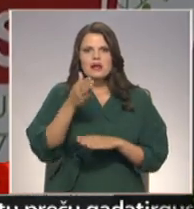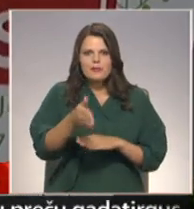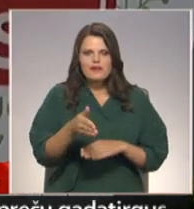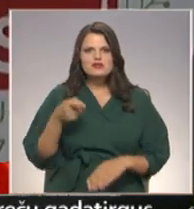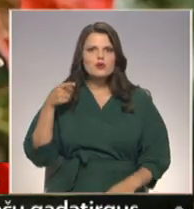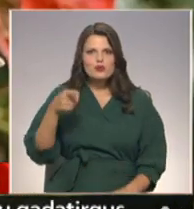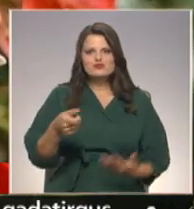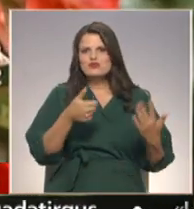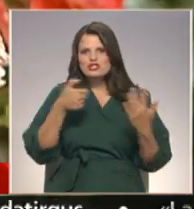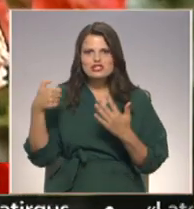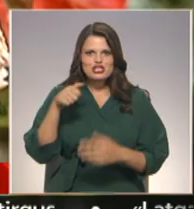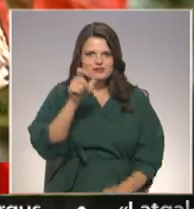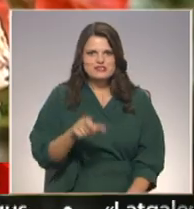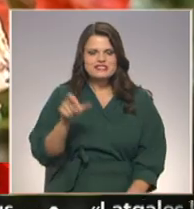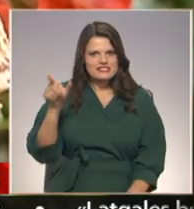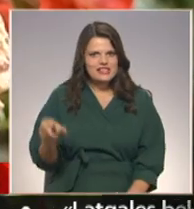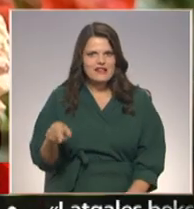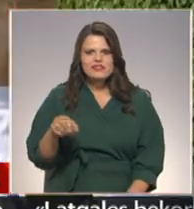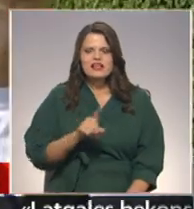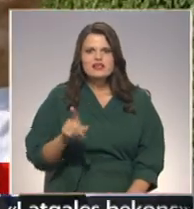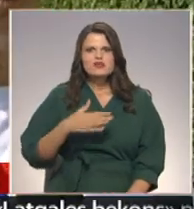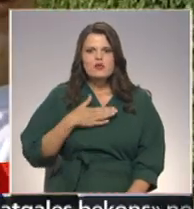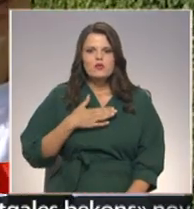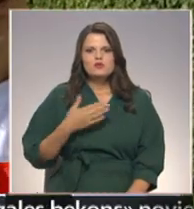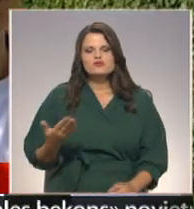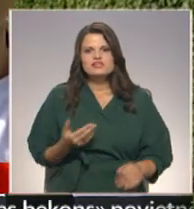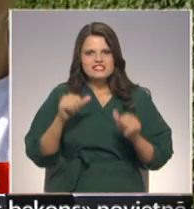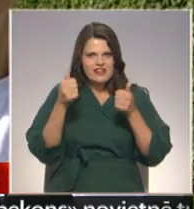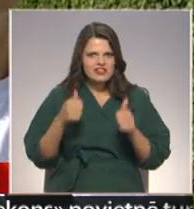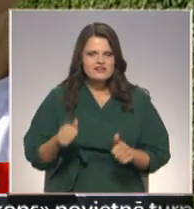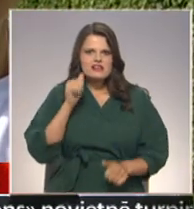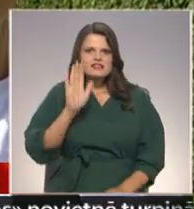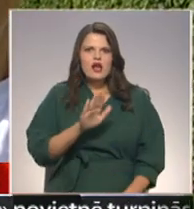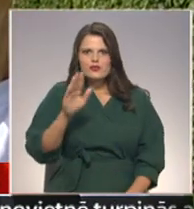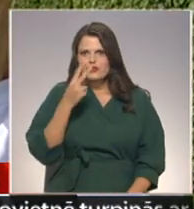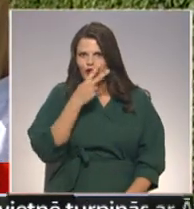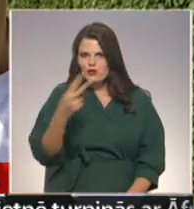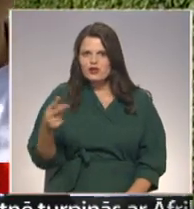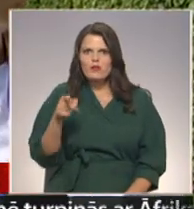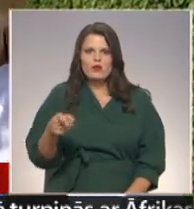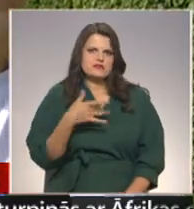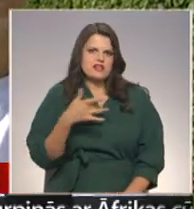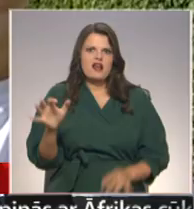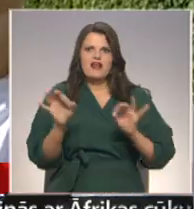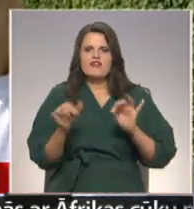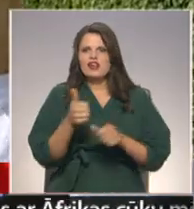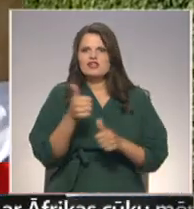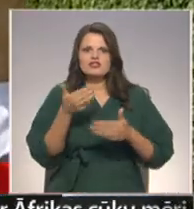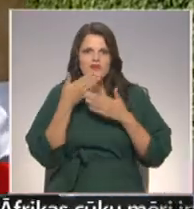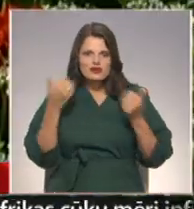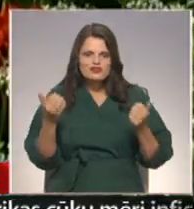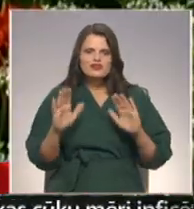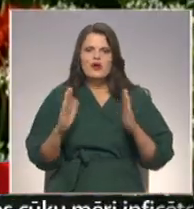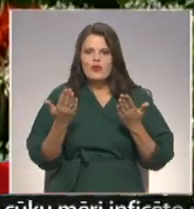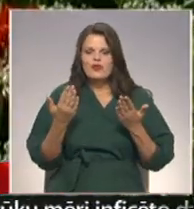paviesojušies 1600 cilvēki. Tas ir mūsu kā dzīvesveids, mēs to katru dienu redzam. Mēs viņu tā, nu, mums liekas, nu, te nekas tāds nav,